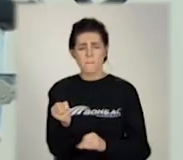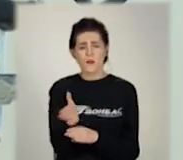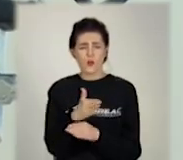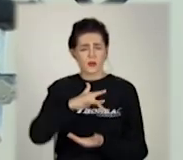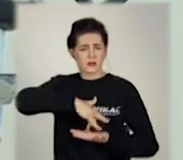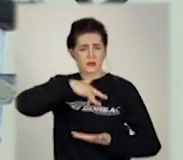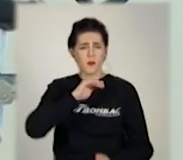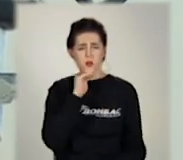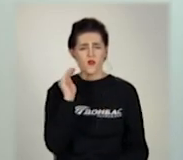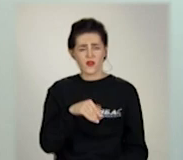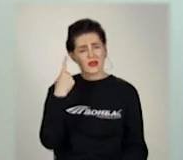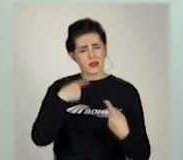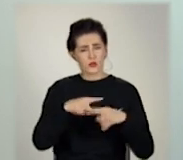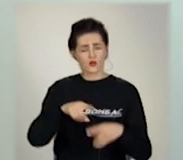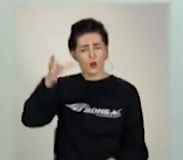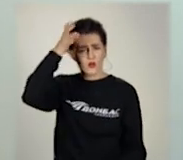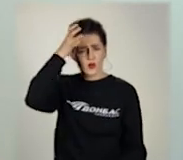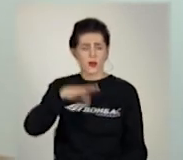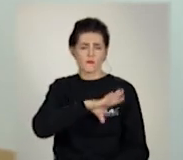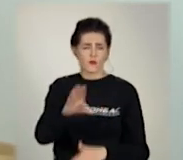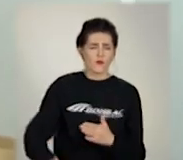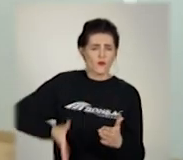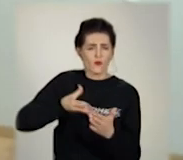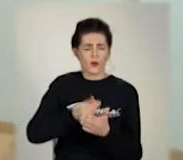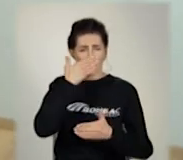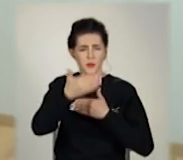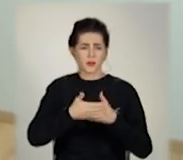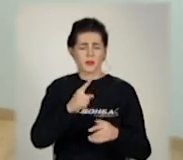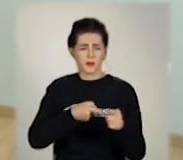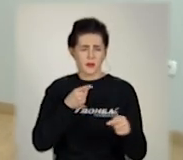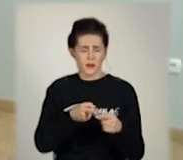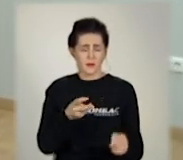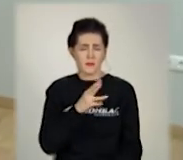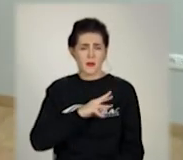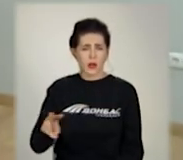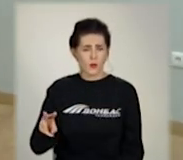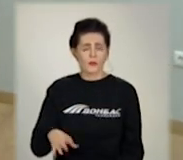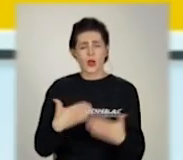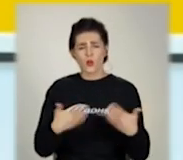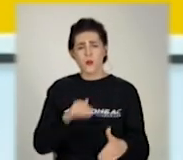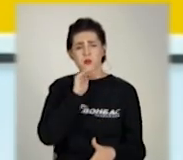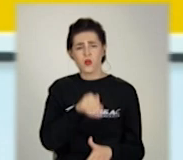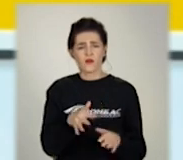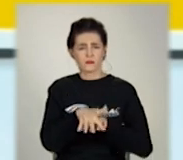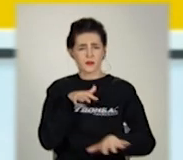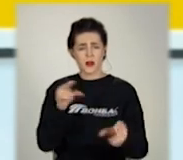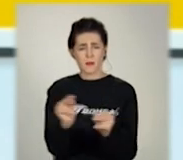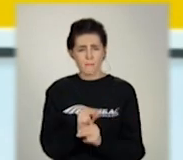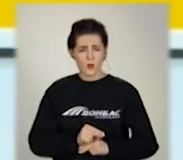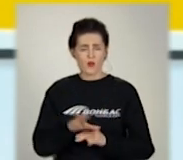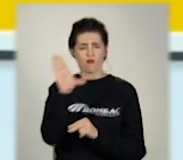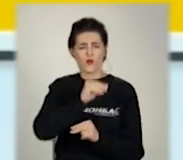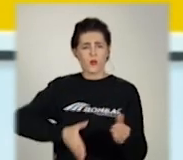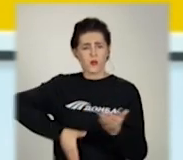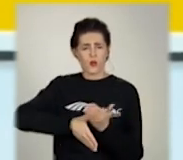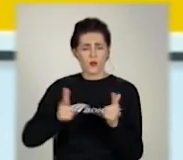центру професійно-технічної освіти інвестував понад 1,5 мільйона. Вже відремонтовані профільні аудиторії з підготовки